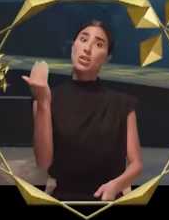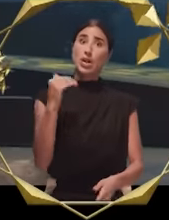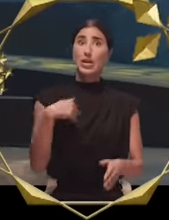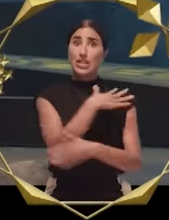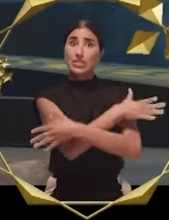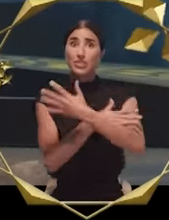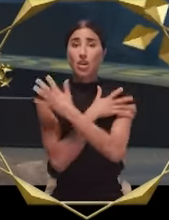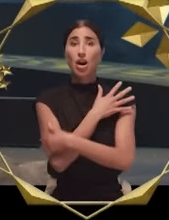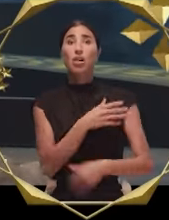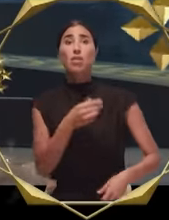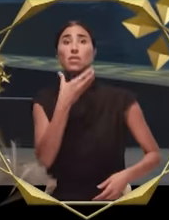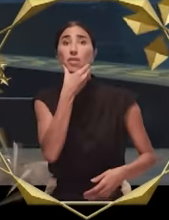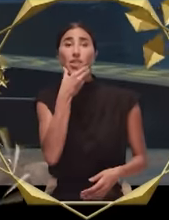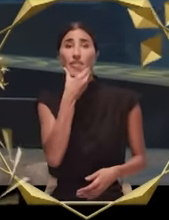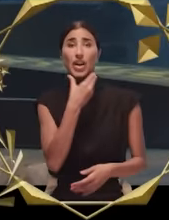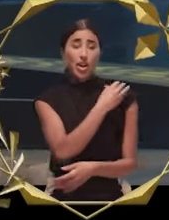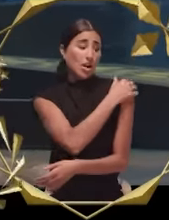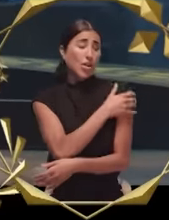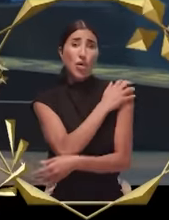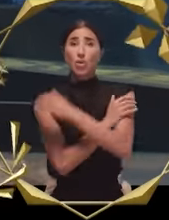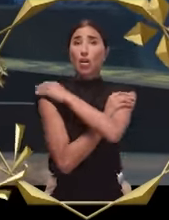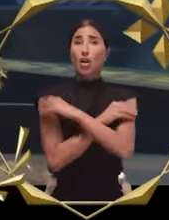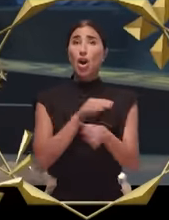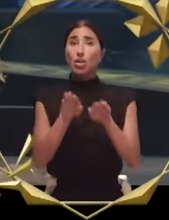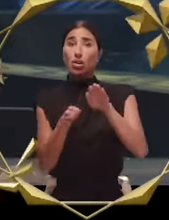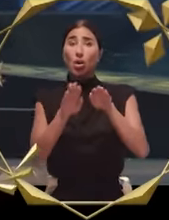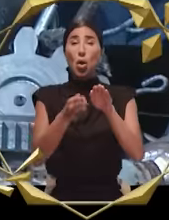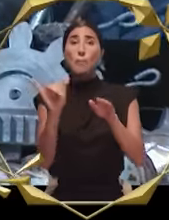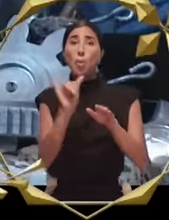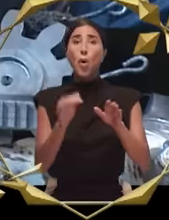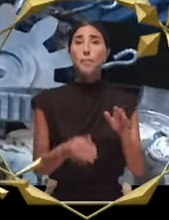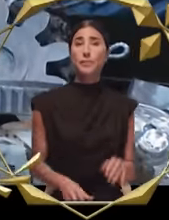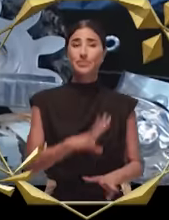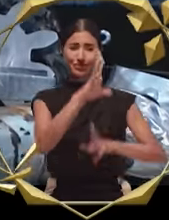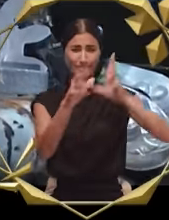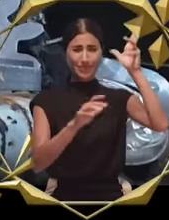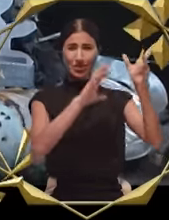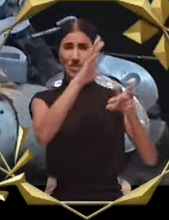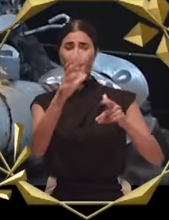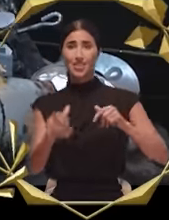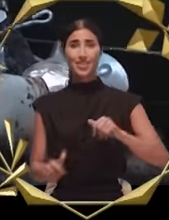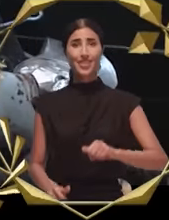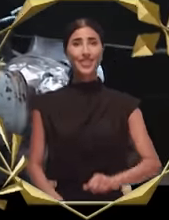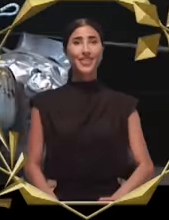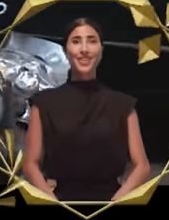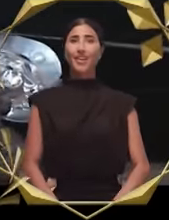لنقوم بدهنه ودعكه هنا في كتفه هنا في فكه حرك قدمه ليني وركه